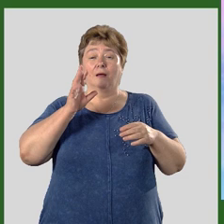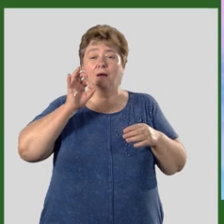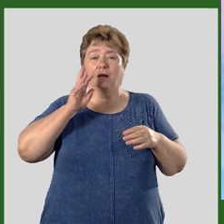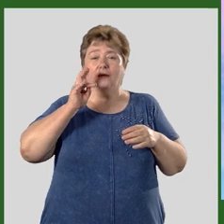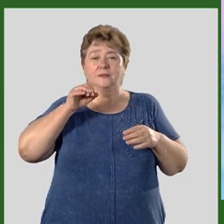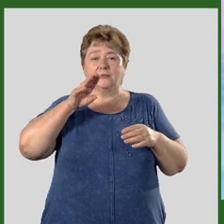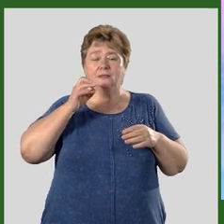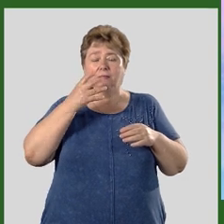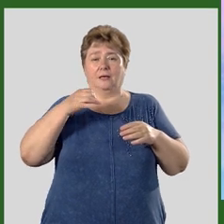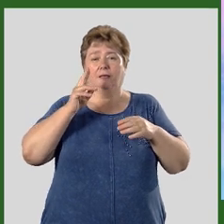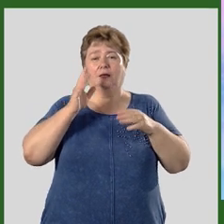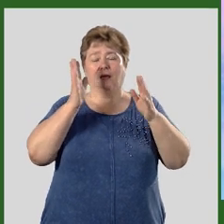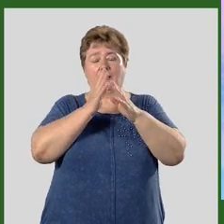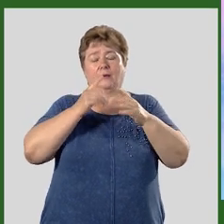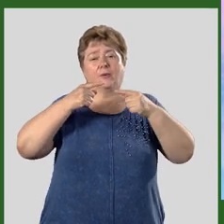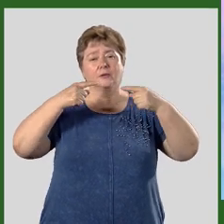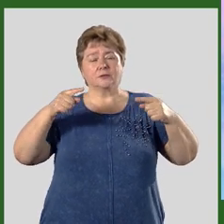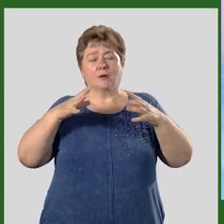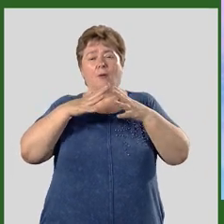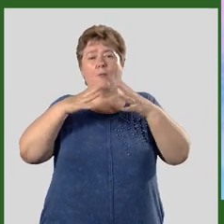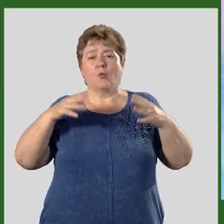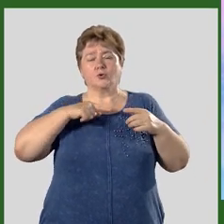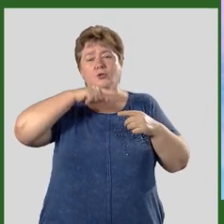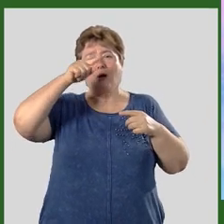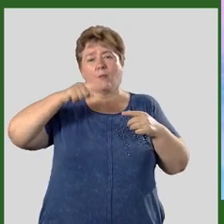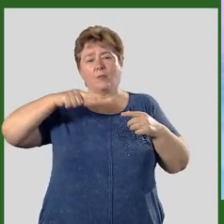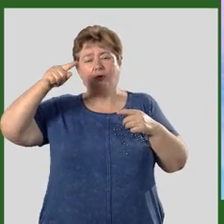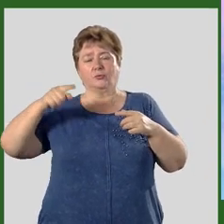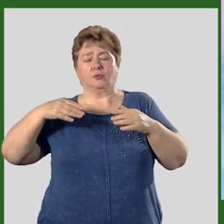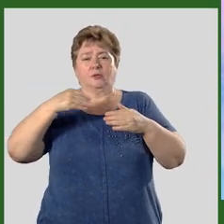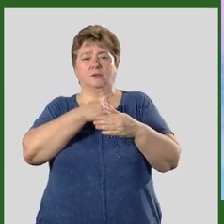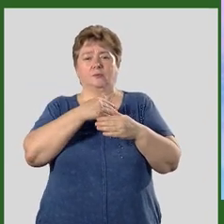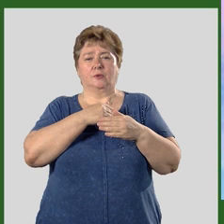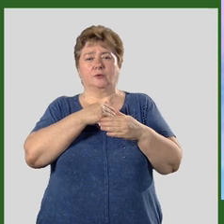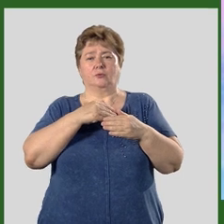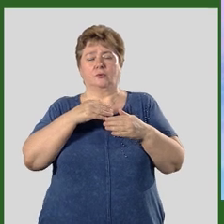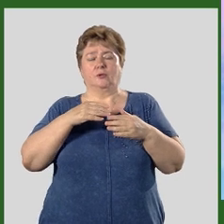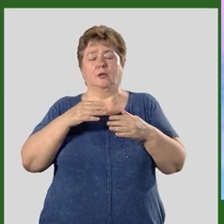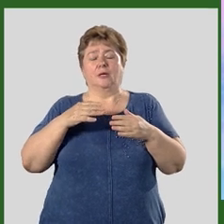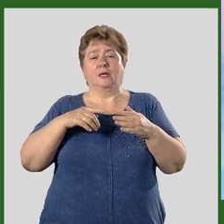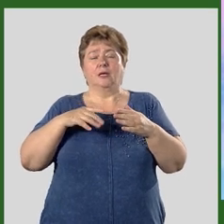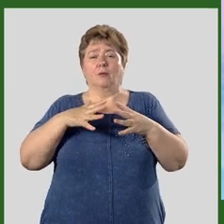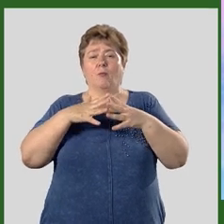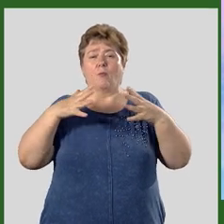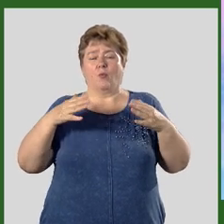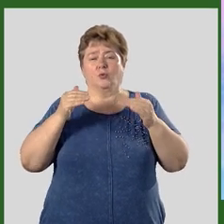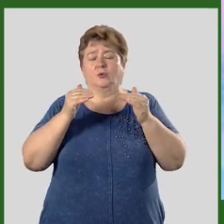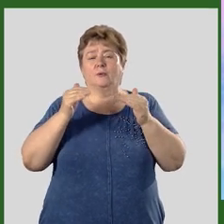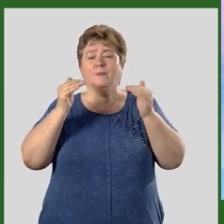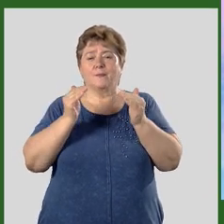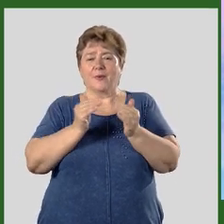Континентальный климат отличается большей амплитудой температур и значительно